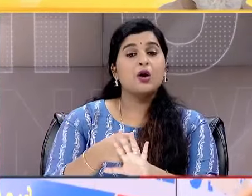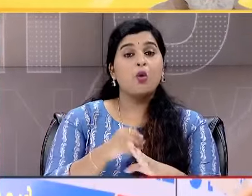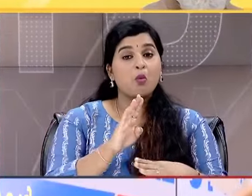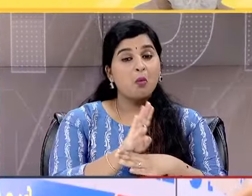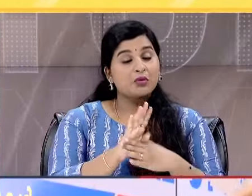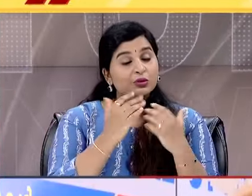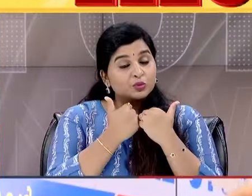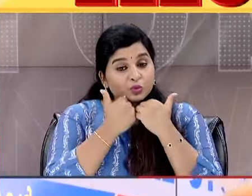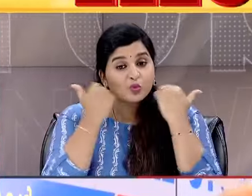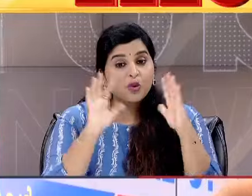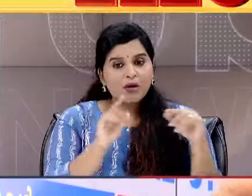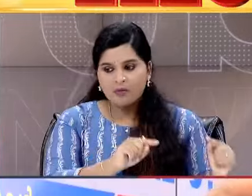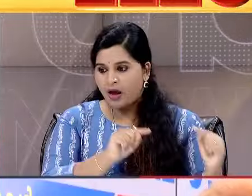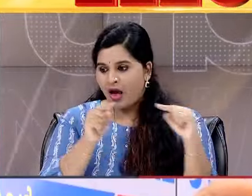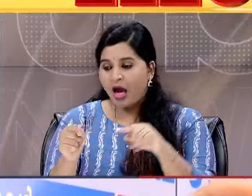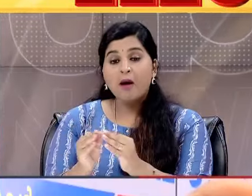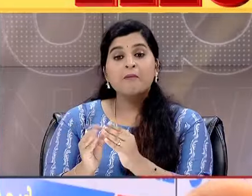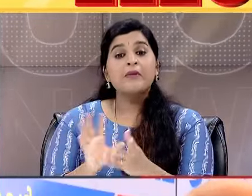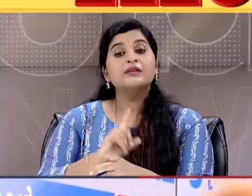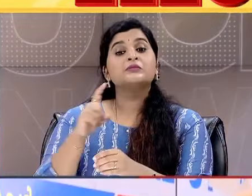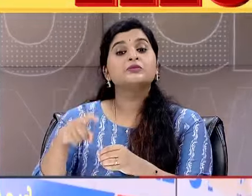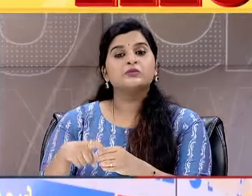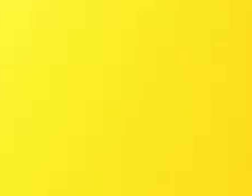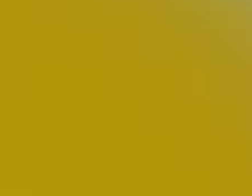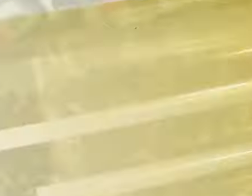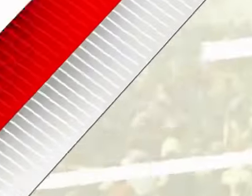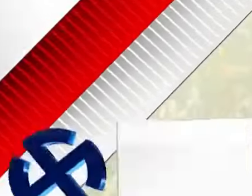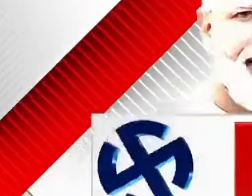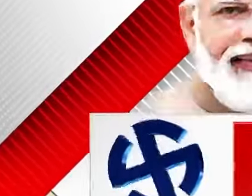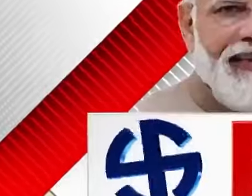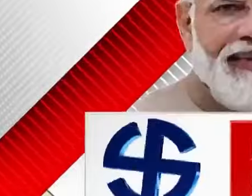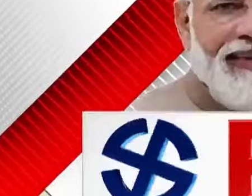ശേഷമാണ് പാർട്ടിയെ ചതിച്ച് ബി ജെ പിയിൽ പോയതെന്നും പി ജെ കുര്യൻ.